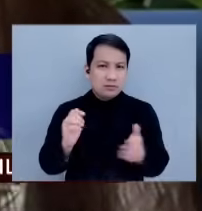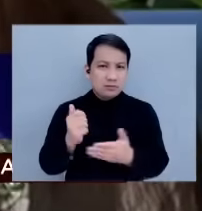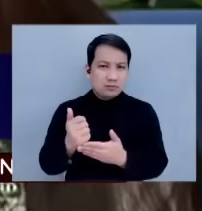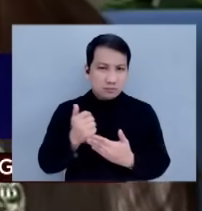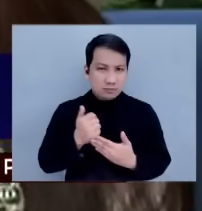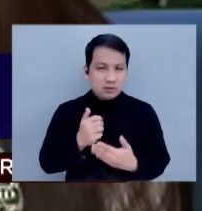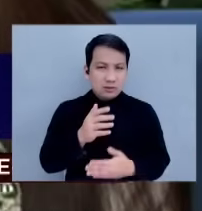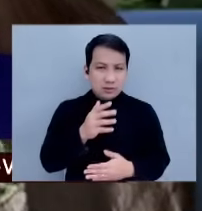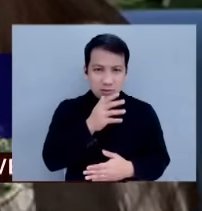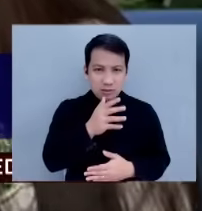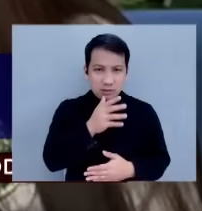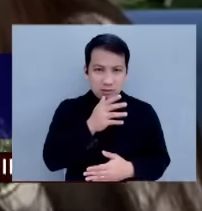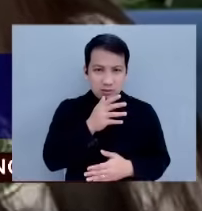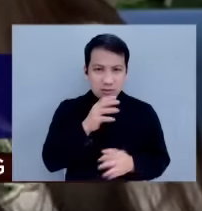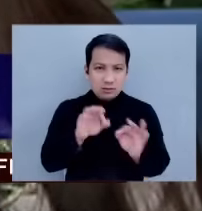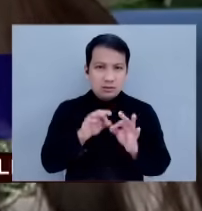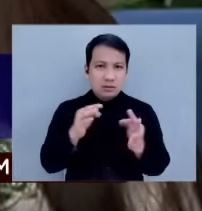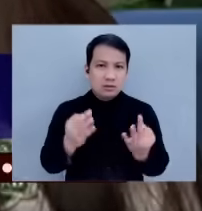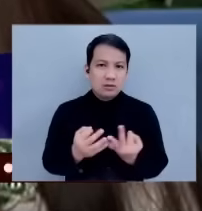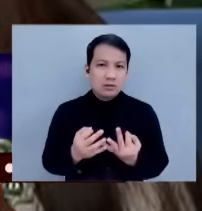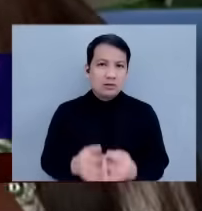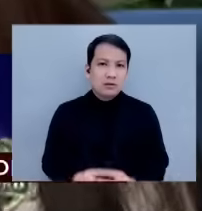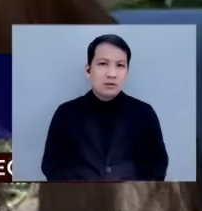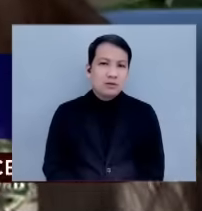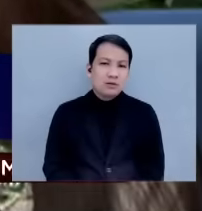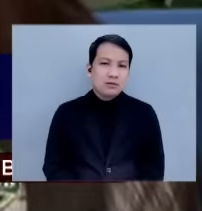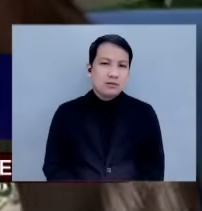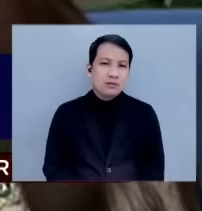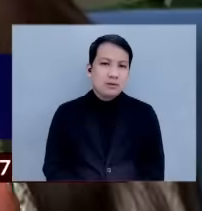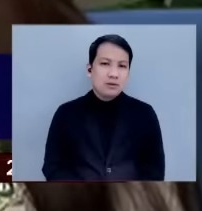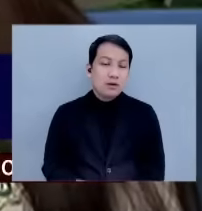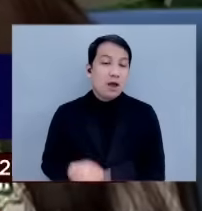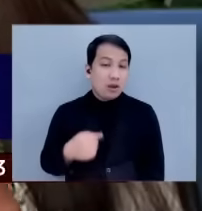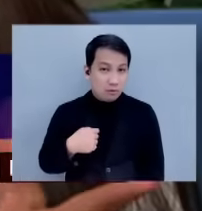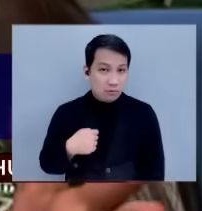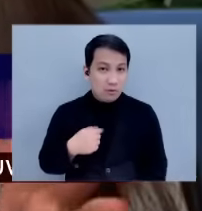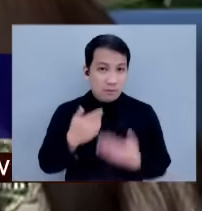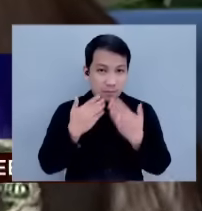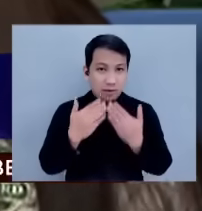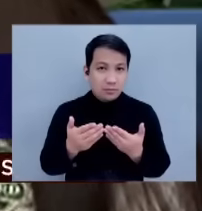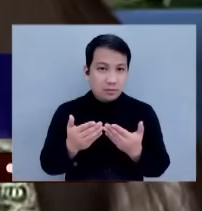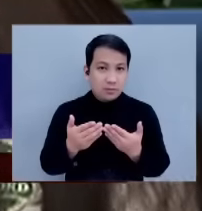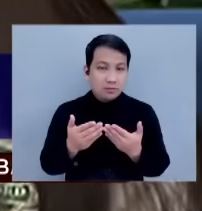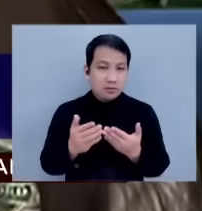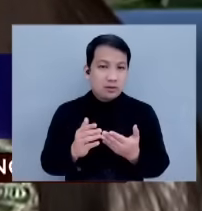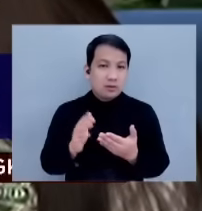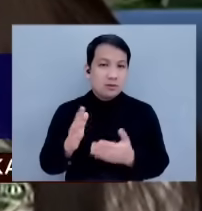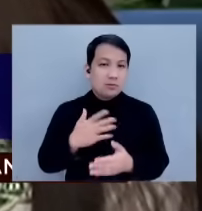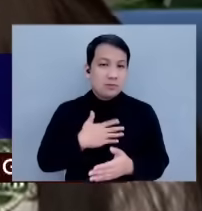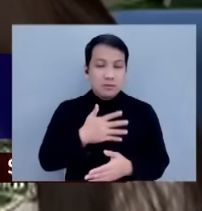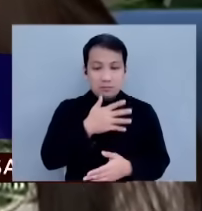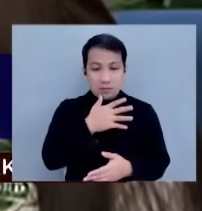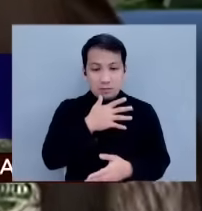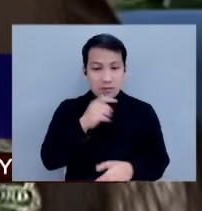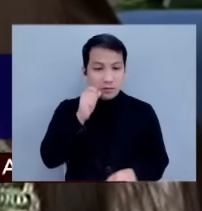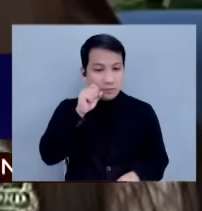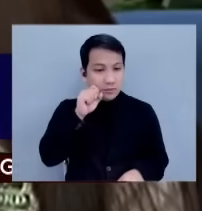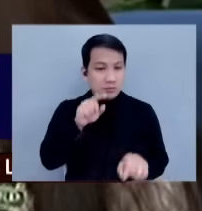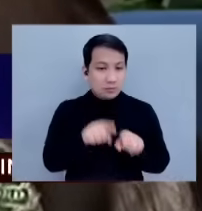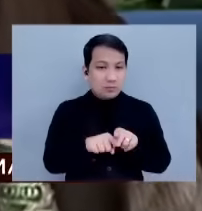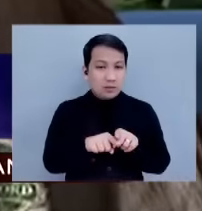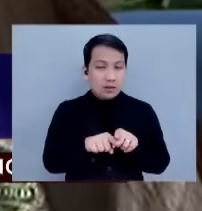at pamilya. I am very thankful for my mom and my sister. They really helped